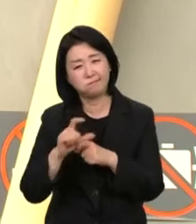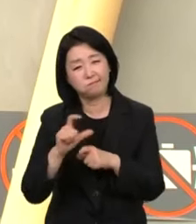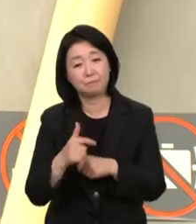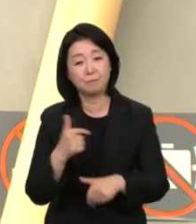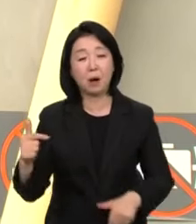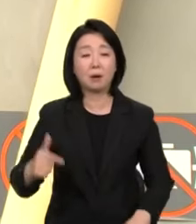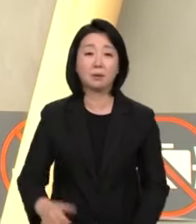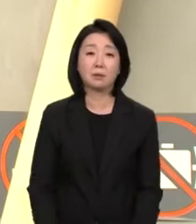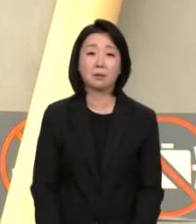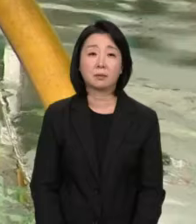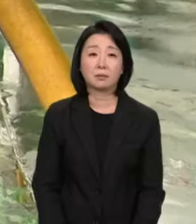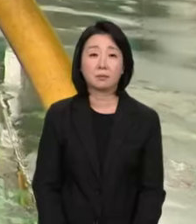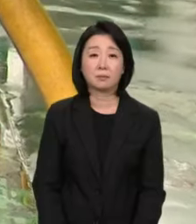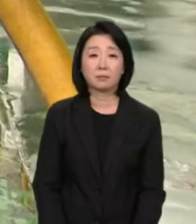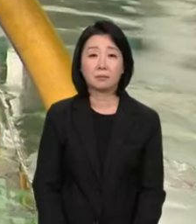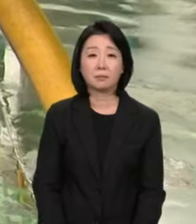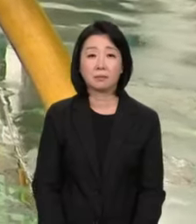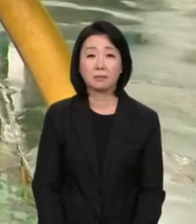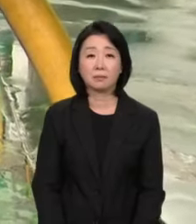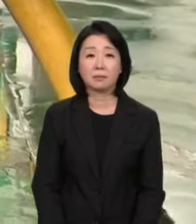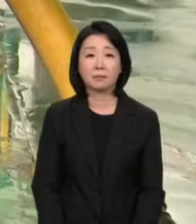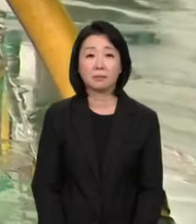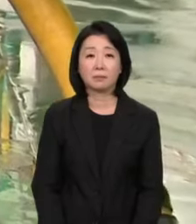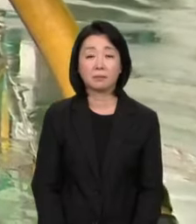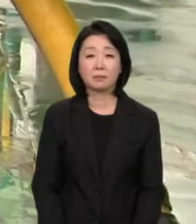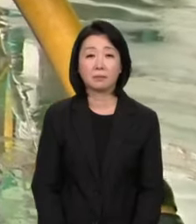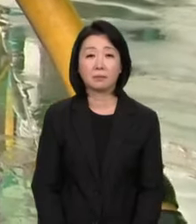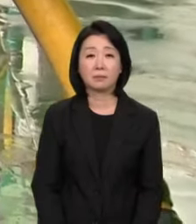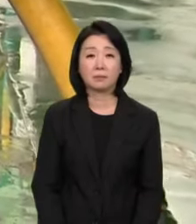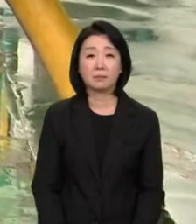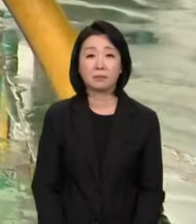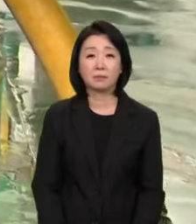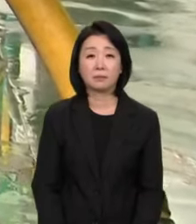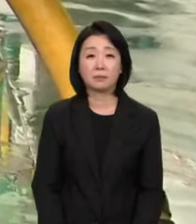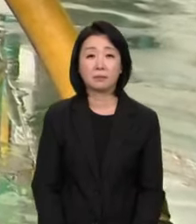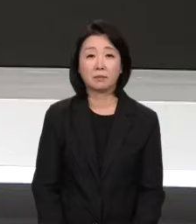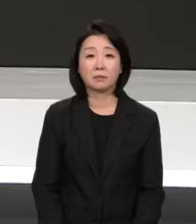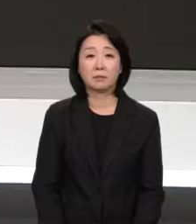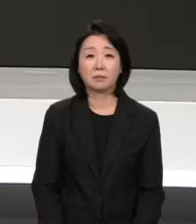전망입니다. JTBC 오원석입니다.